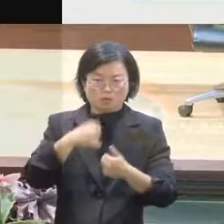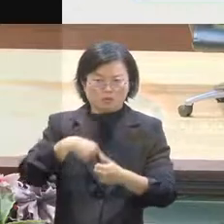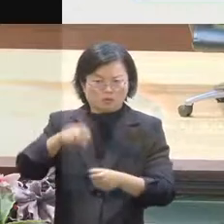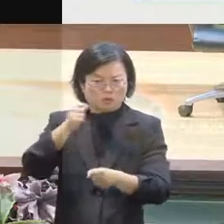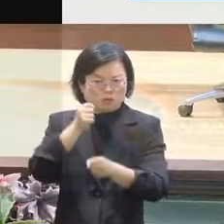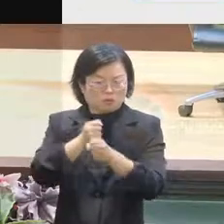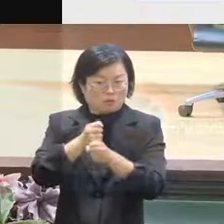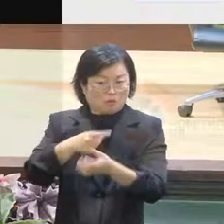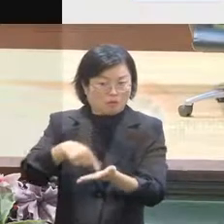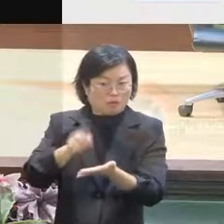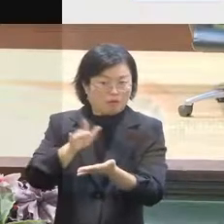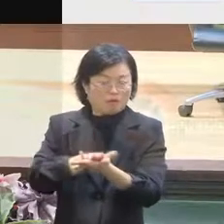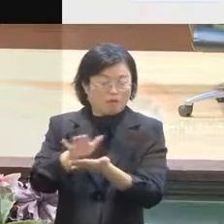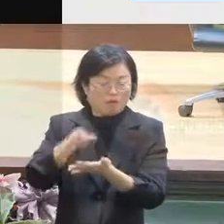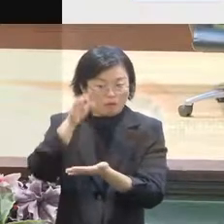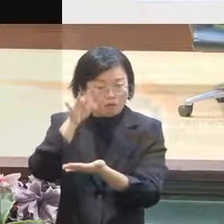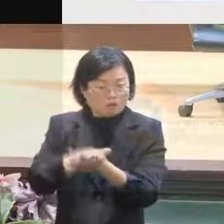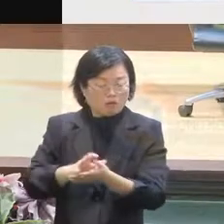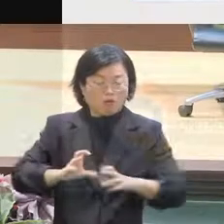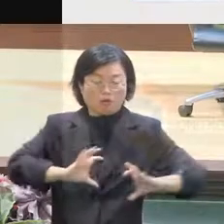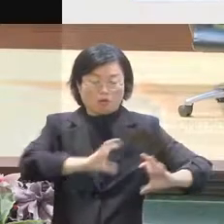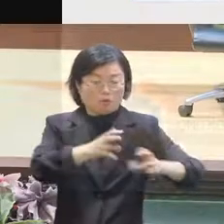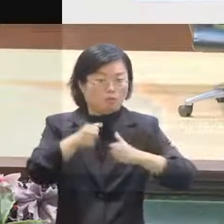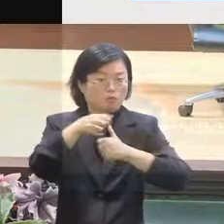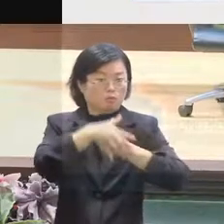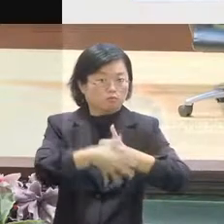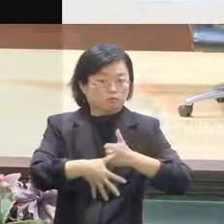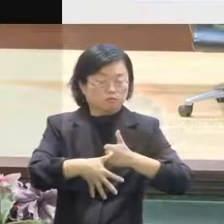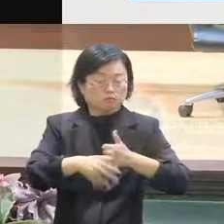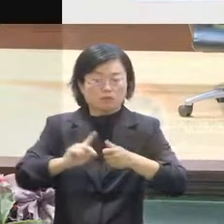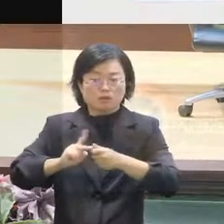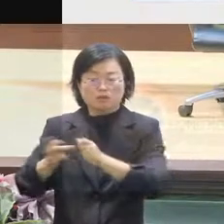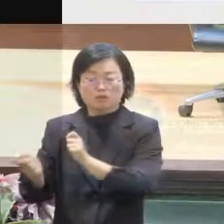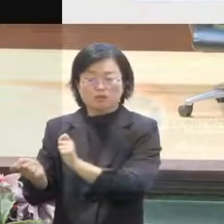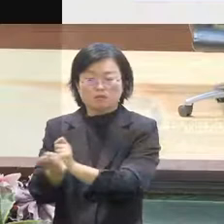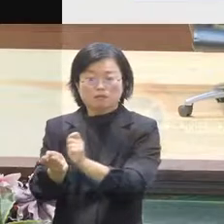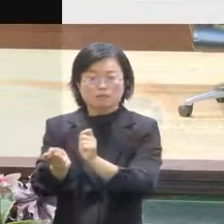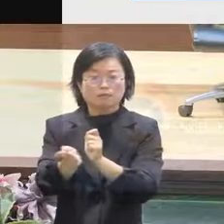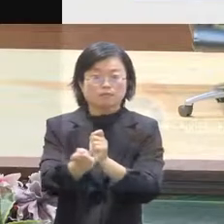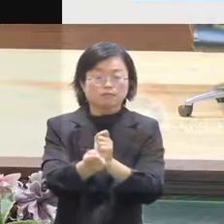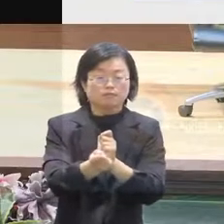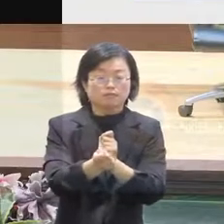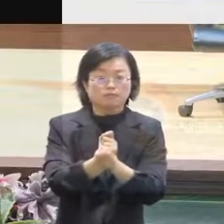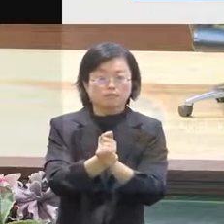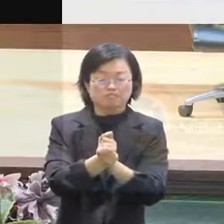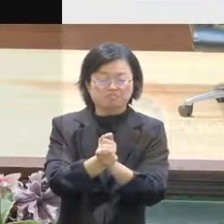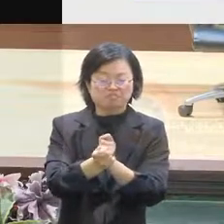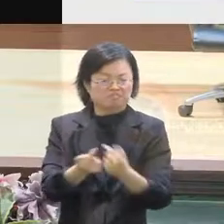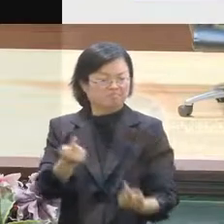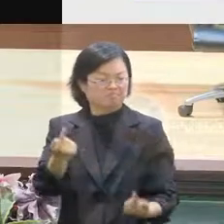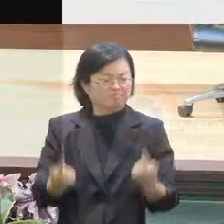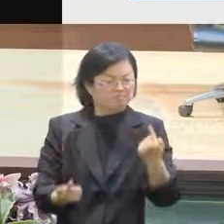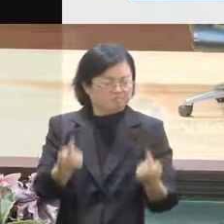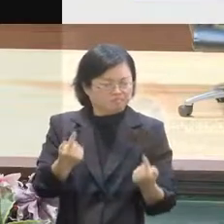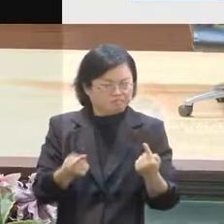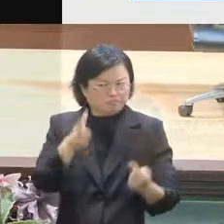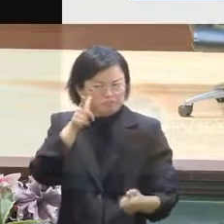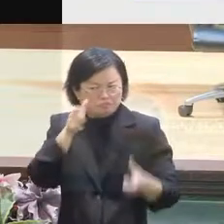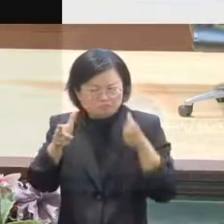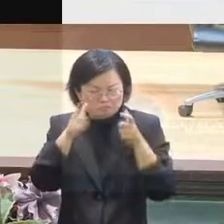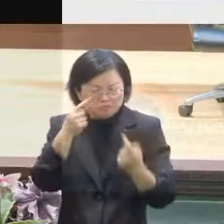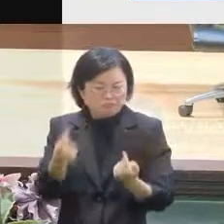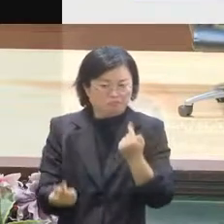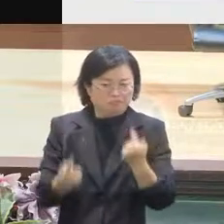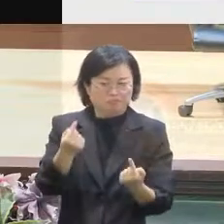现在国际组织以及邻近的可供比较参考的一些国家和地区，